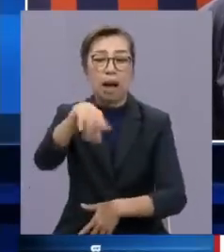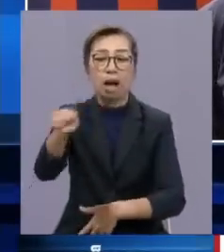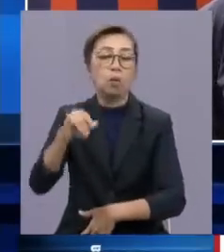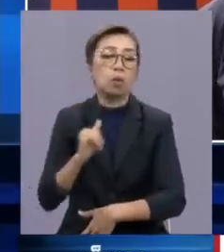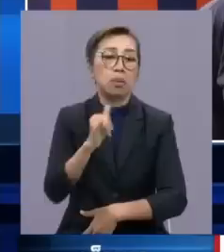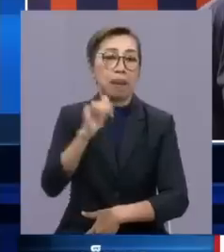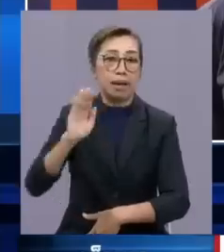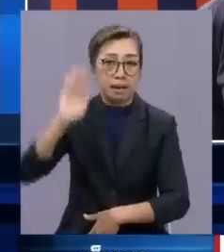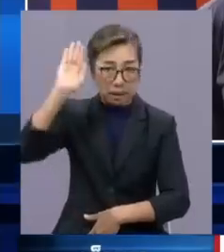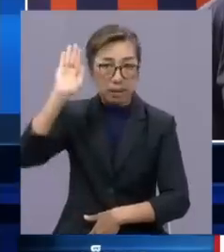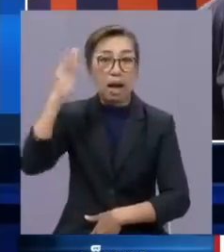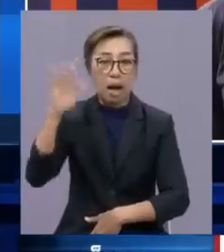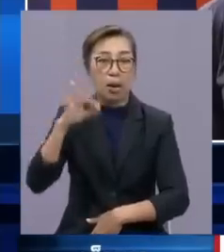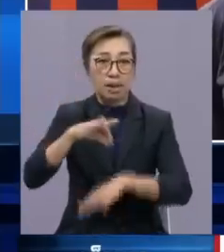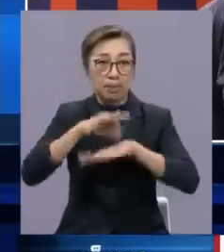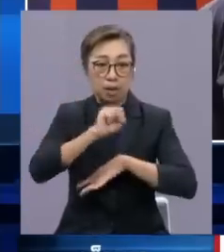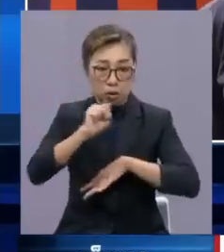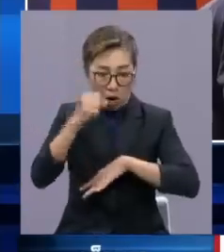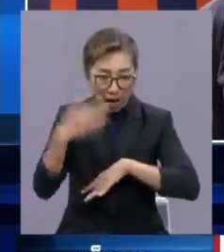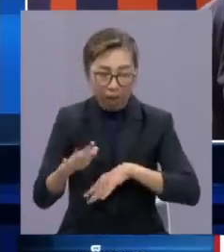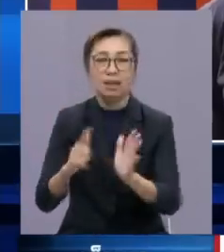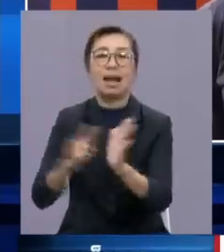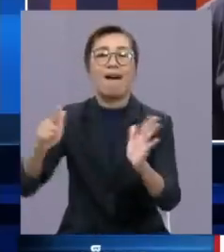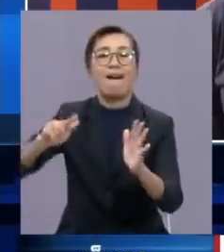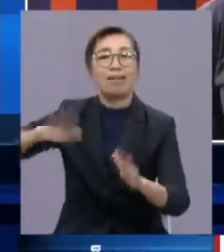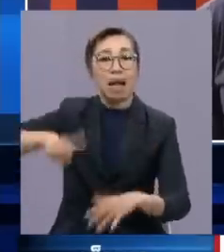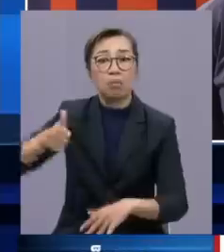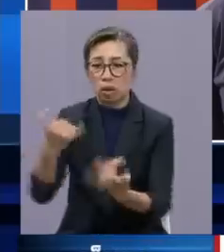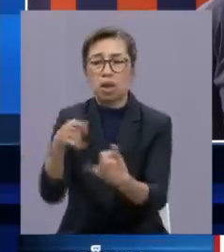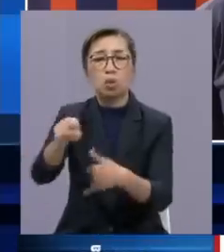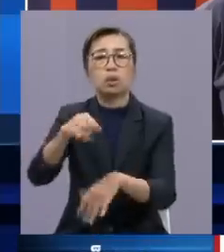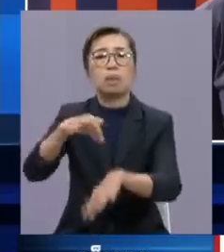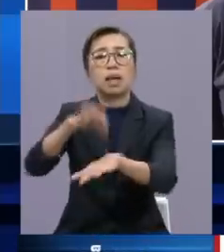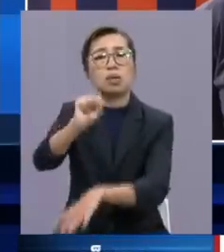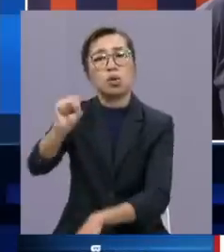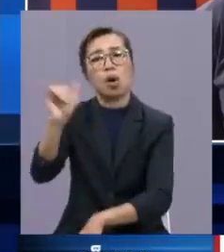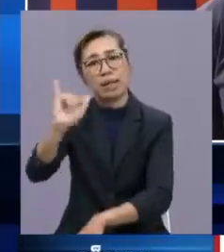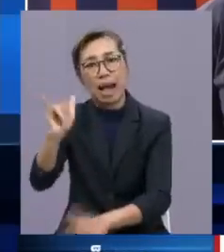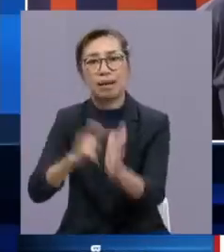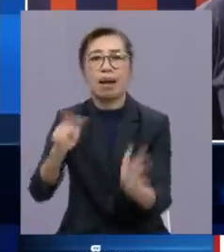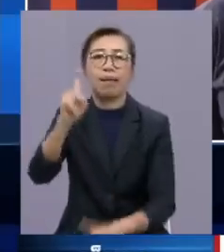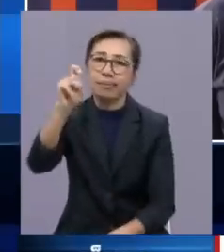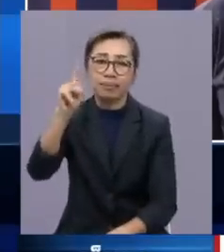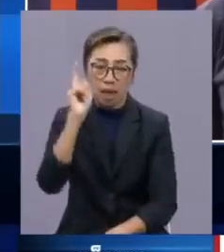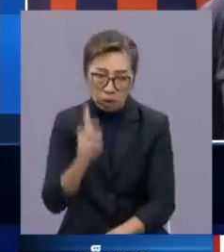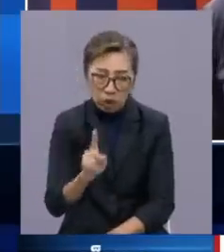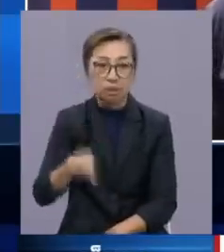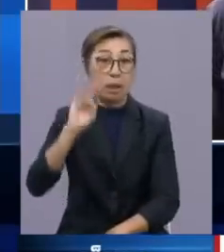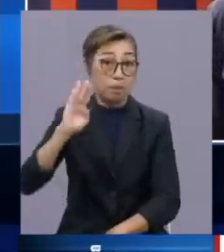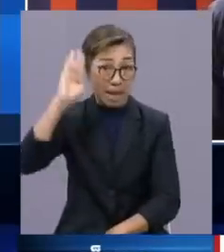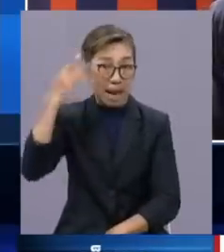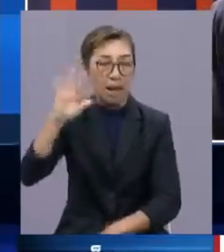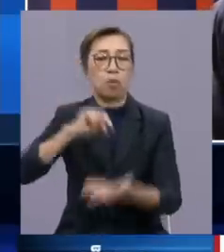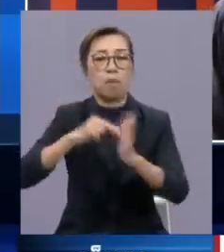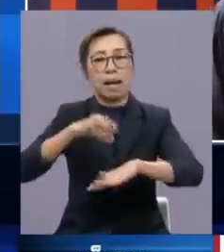จึงจะดำรงตำแหน่งโดยสมบูรณ์แล้วจึงจะลาออกคือมันต้องมีตำแหน่งก่อนแล้วมันถึงจะลาออกนะฮะจากนั้นจะเลื่อนลำดับนะฮะ